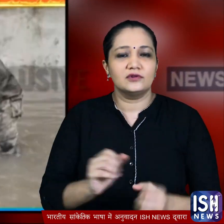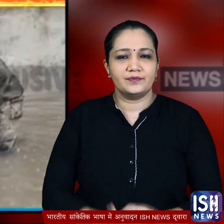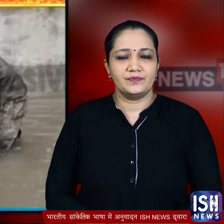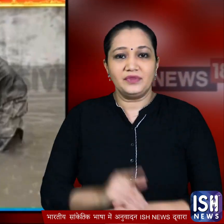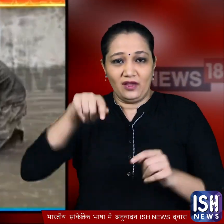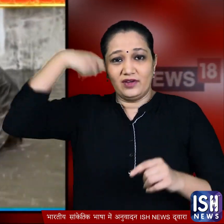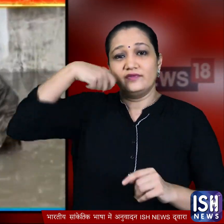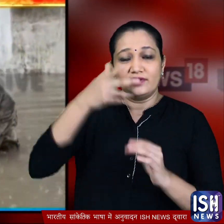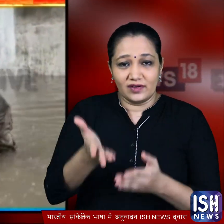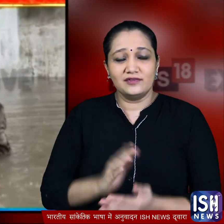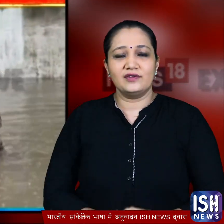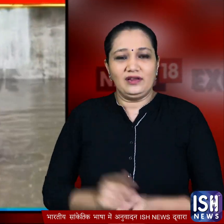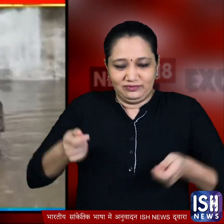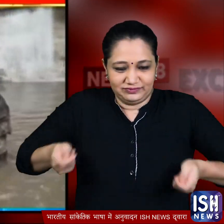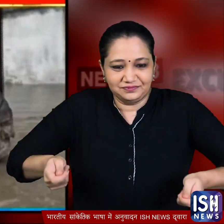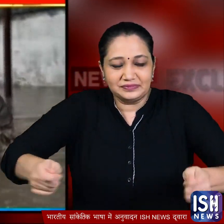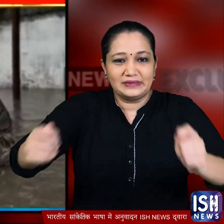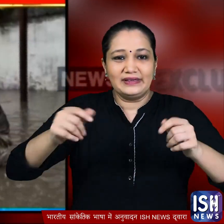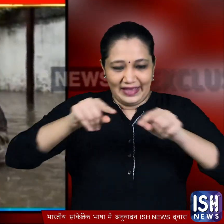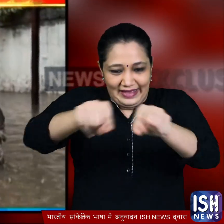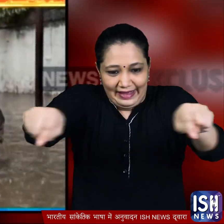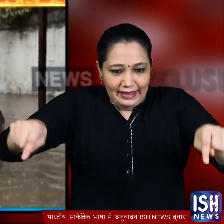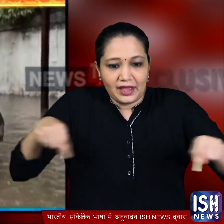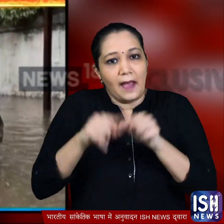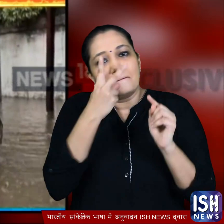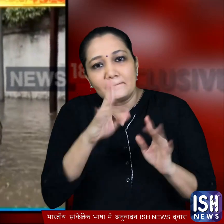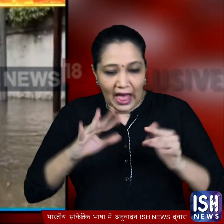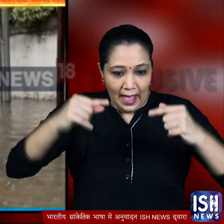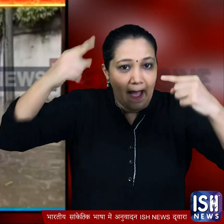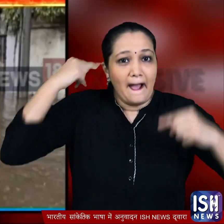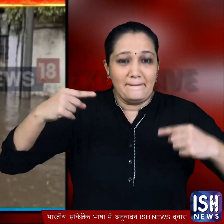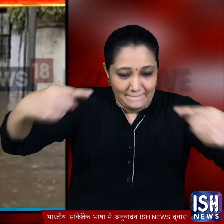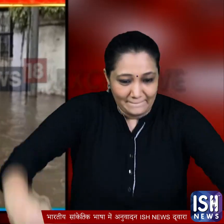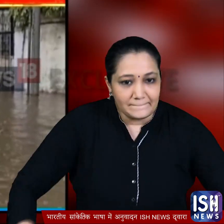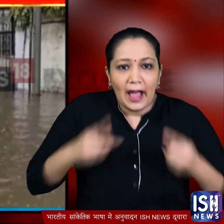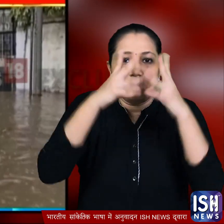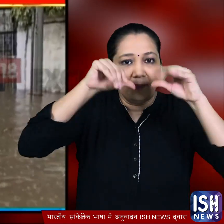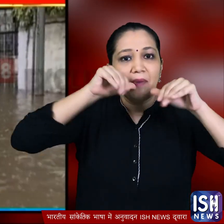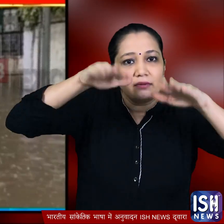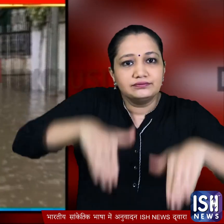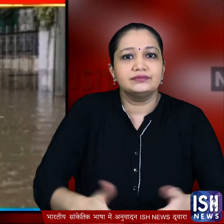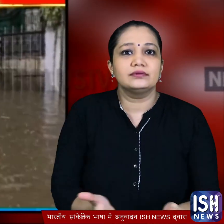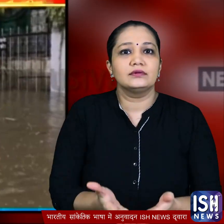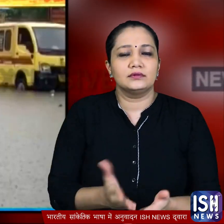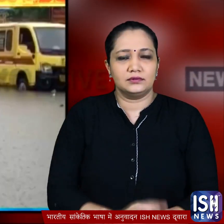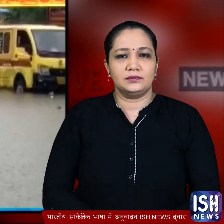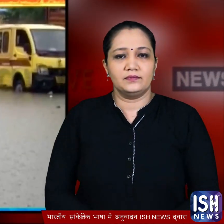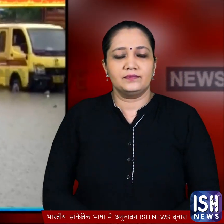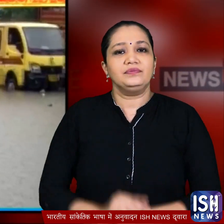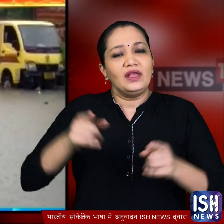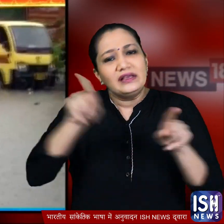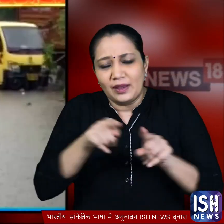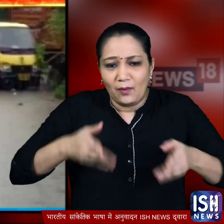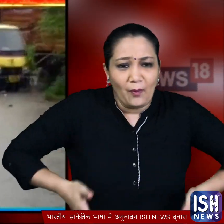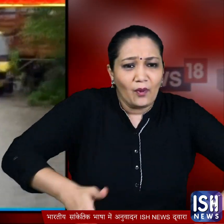हो गया। एक तस्वीर सामने आई जिसमें एक रेड़ी वाले के ठेले का सिर्फ ऊपरी हिस्सा ही दिखाई दिया, उसके पहिए पानी में पूरी तरह डूबे नजर आए। सड़कों